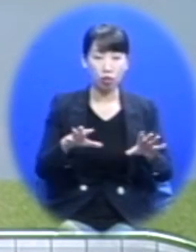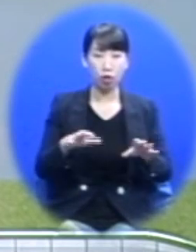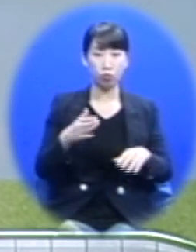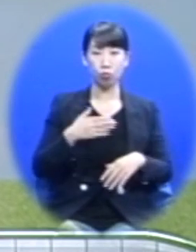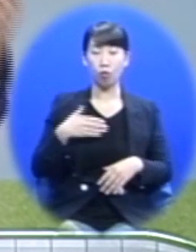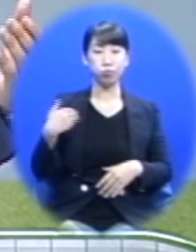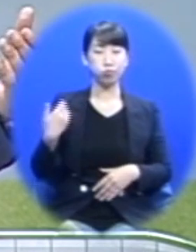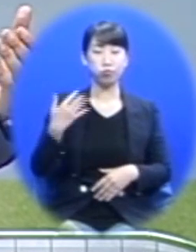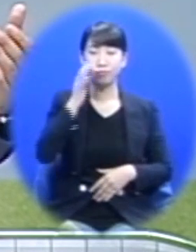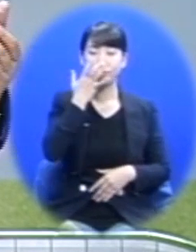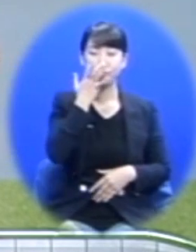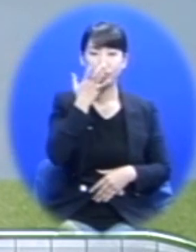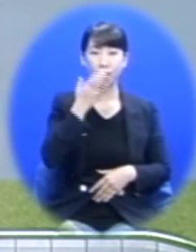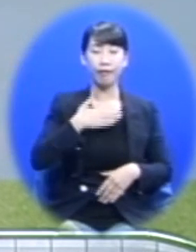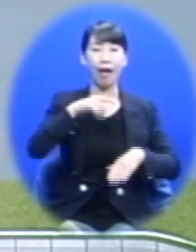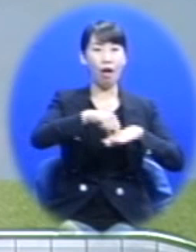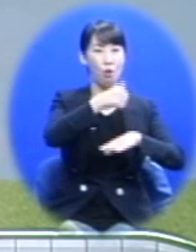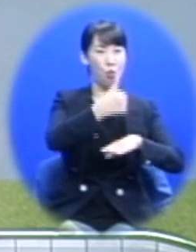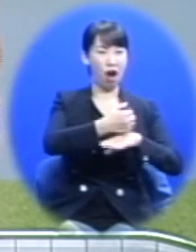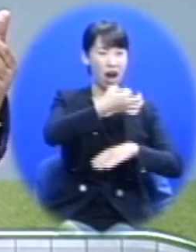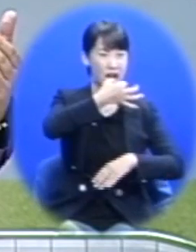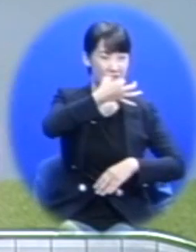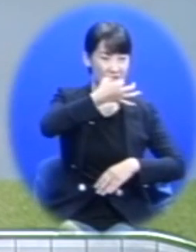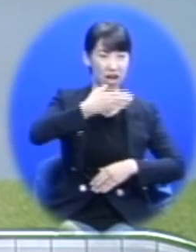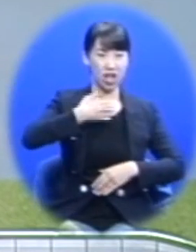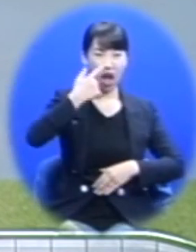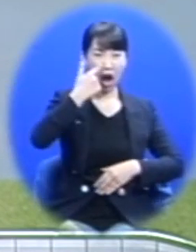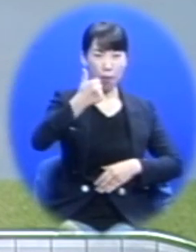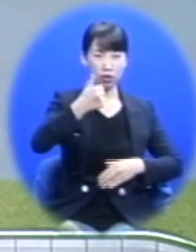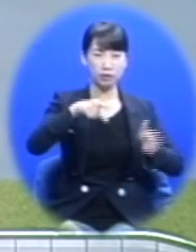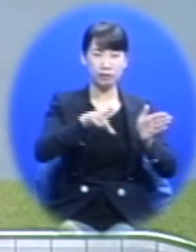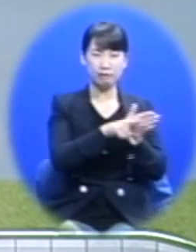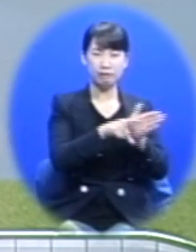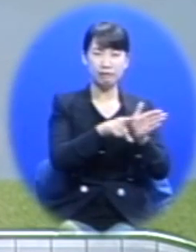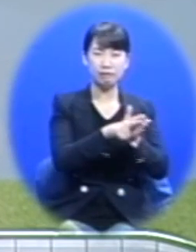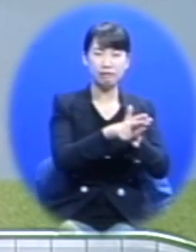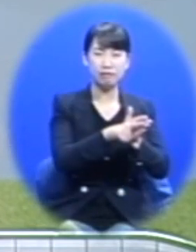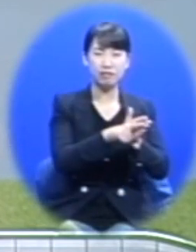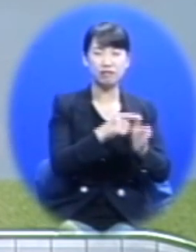사이에 자기가 왕이라는 거 그리고 자기가 아버지라는 것을 더 의지하고 있었습니다.